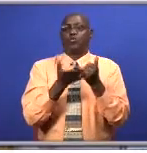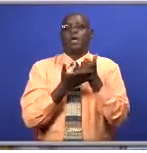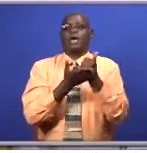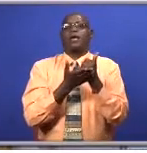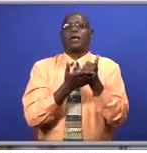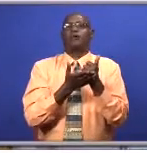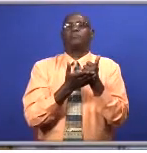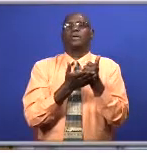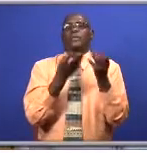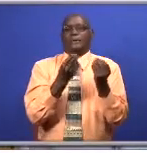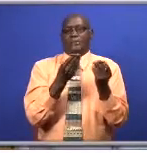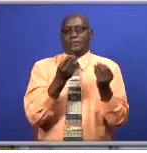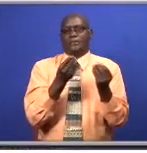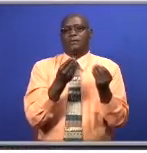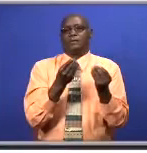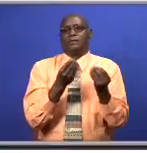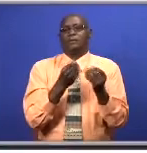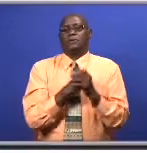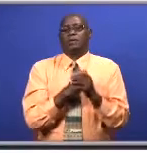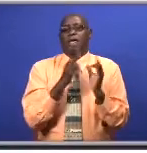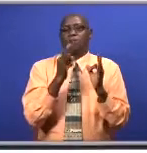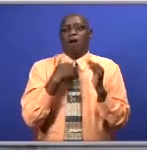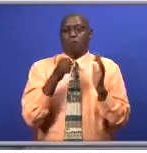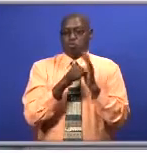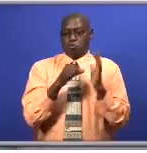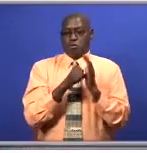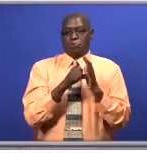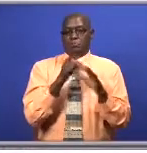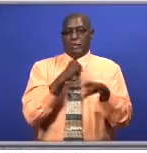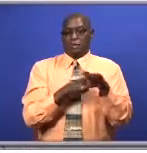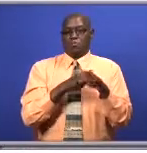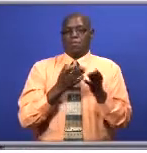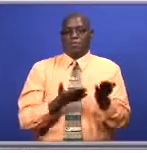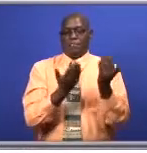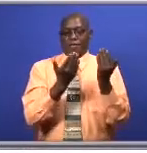complications katika hii health center.